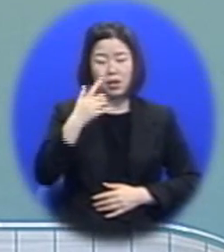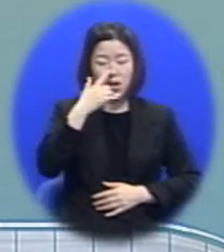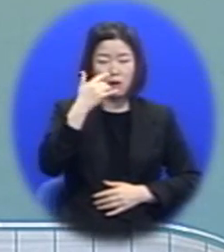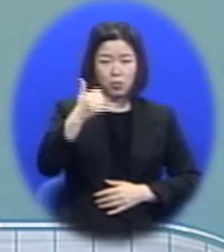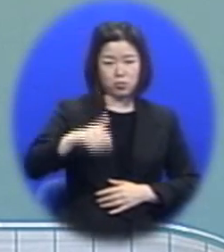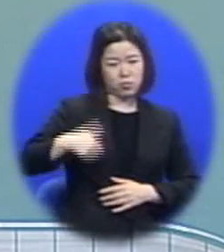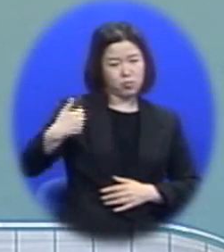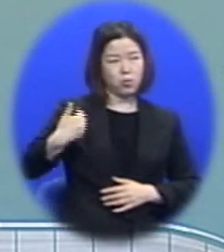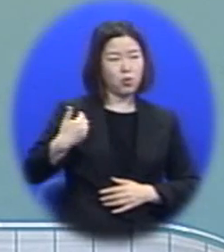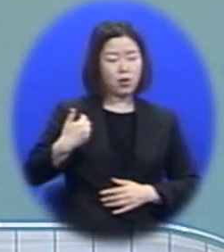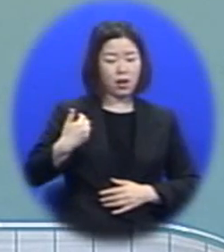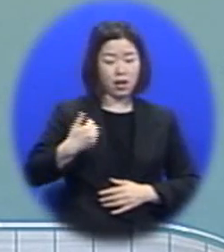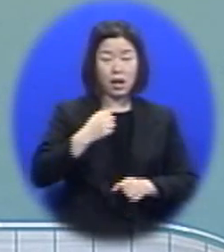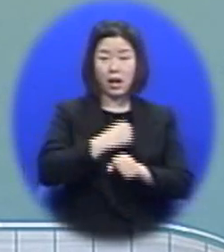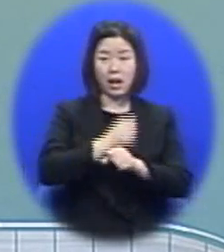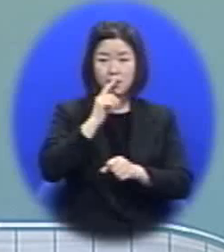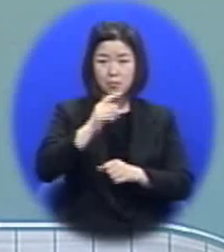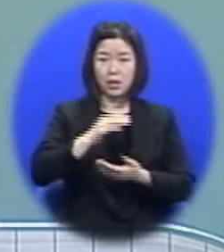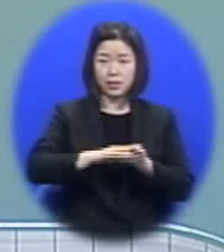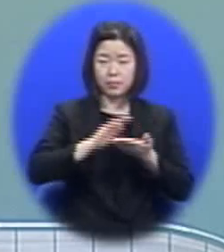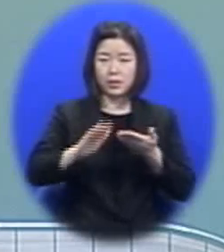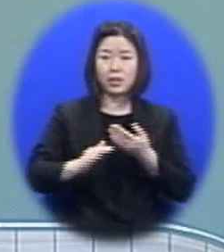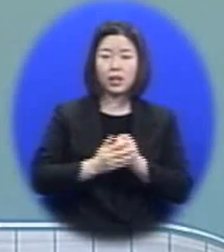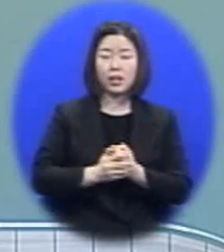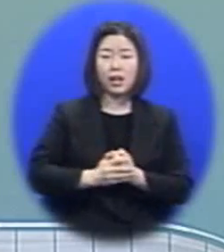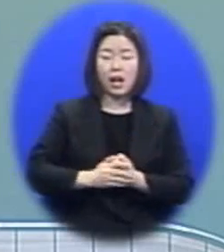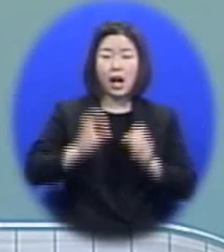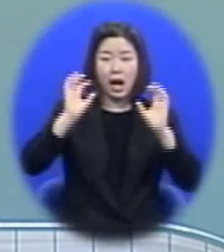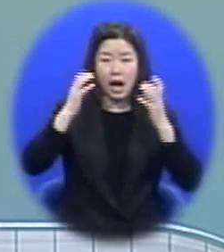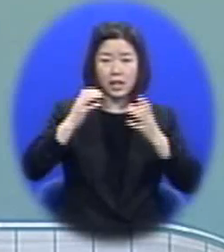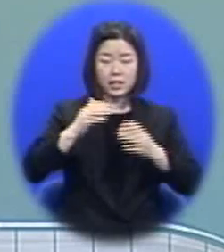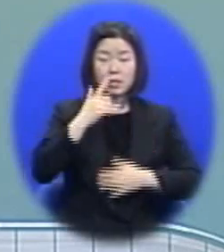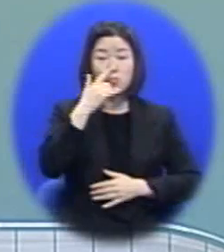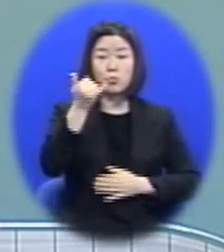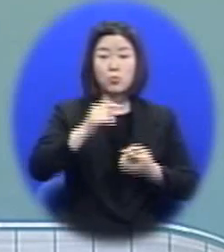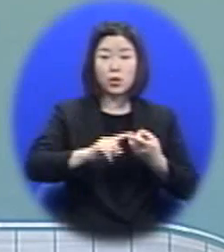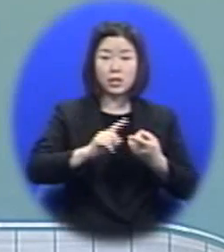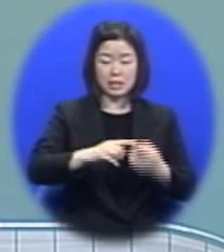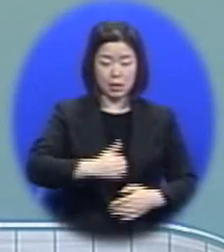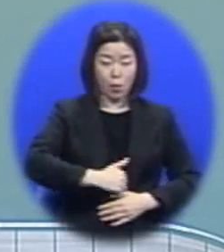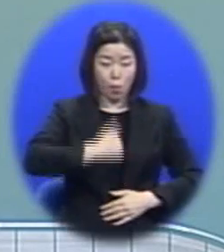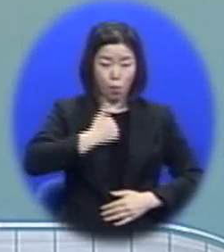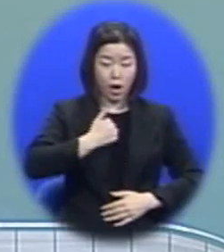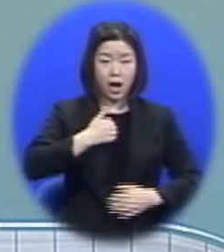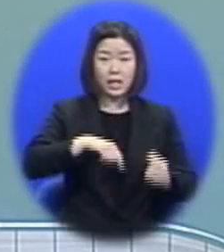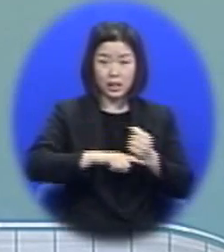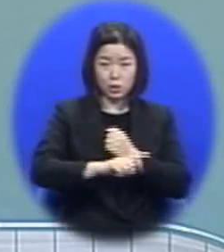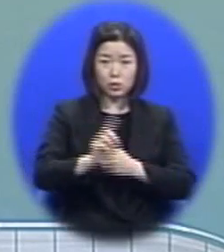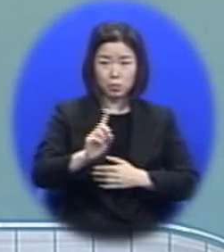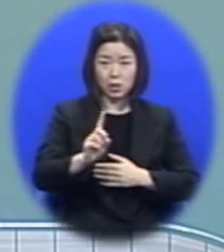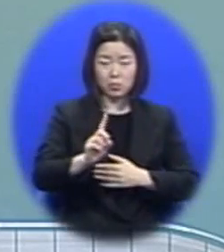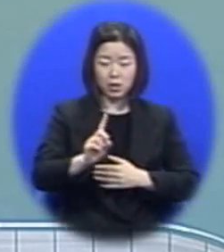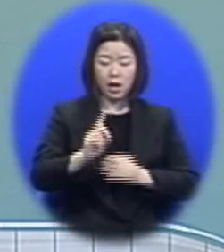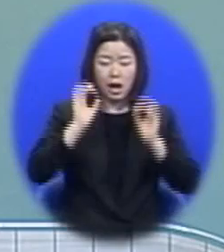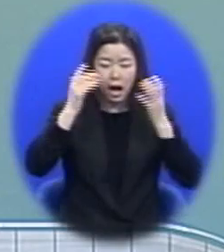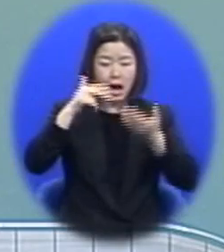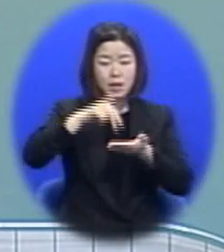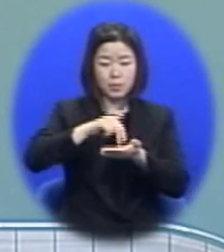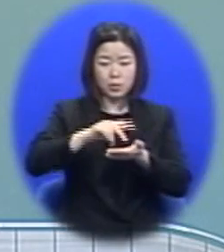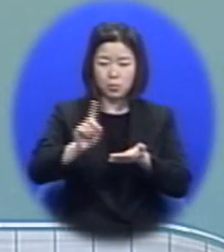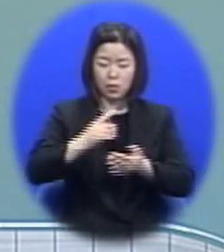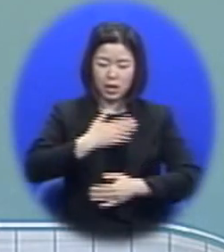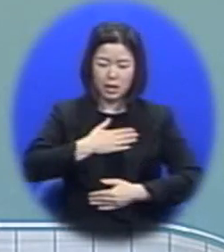이야기입니다 아이들이 부모님에 대해서 화를내는 것은 무가 그에게도 감정의 상처가 생겼다는